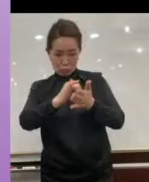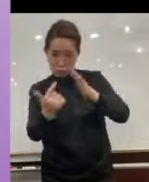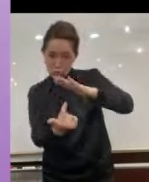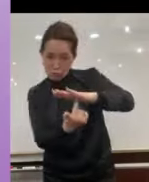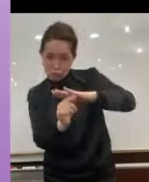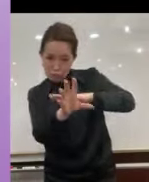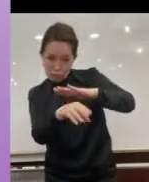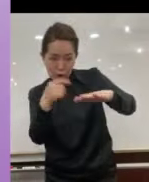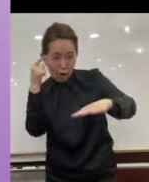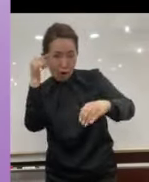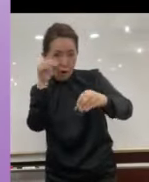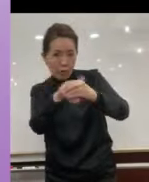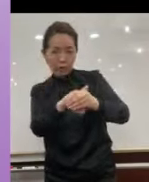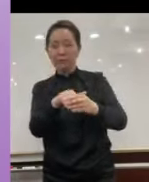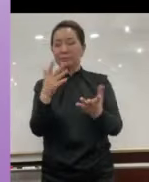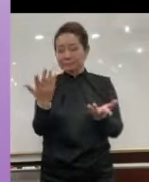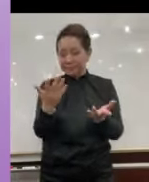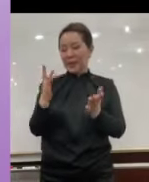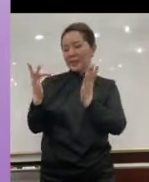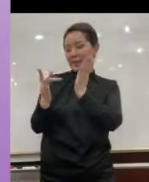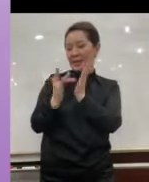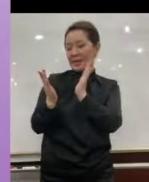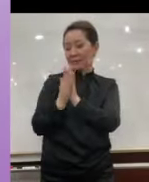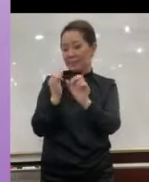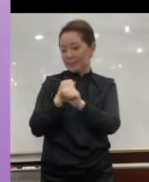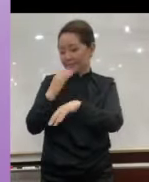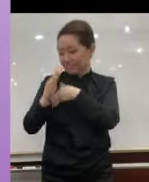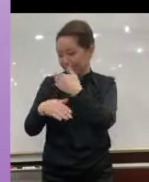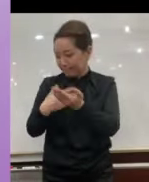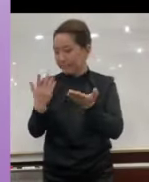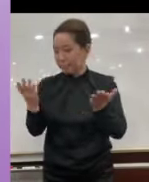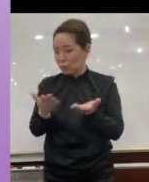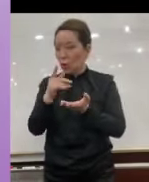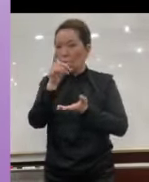дээр энэ техникийн хамтын ажиллагааны төсөл буюу